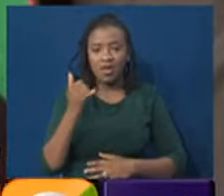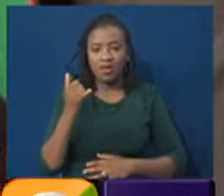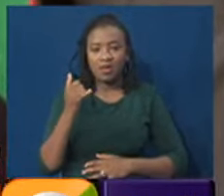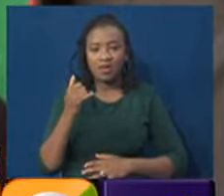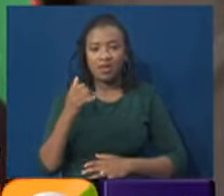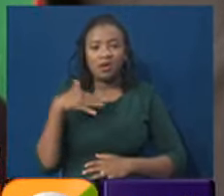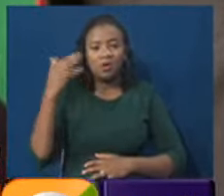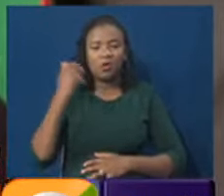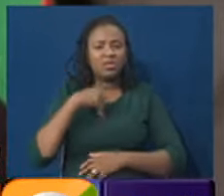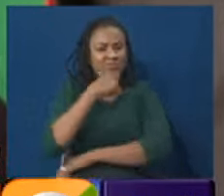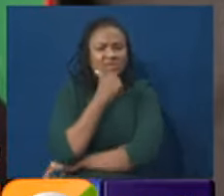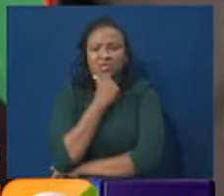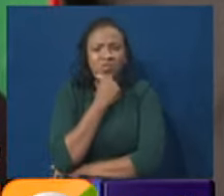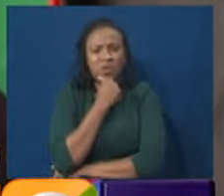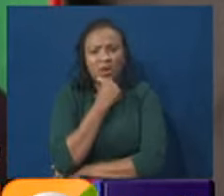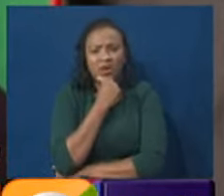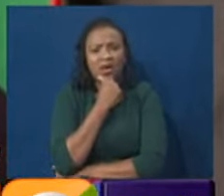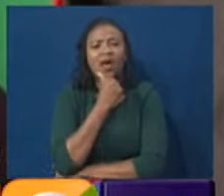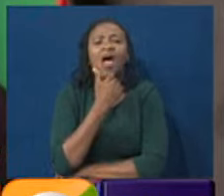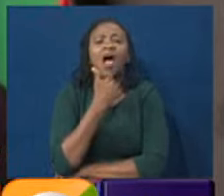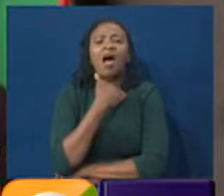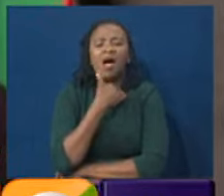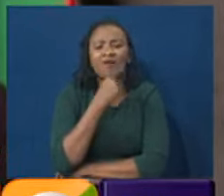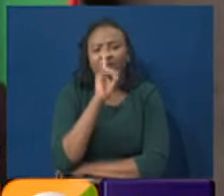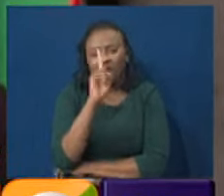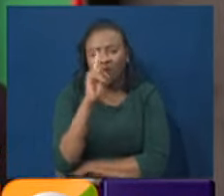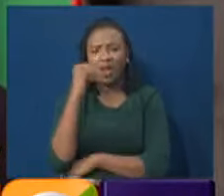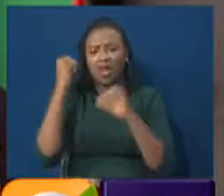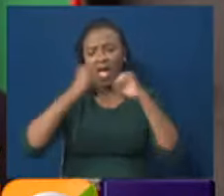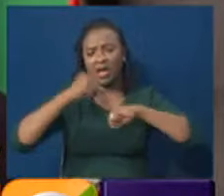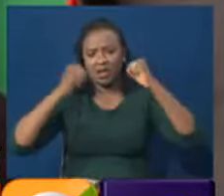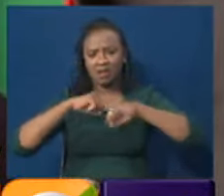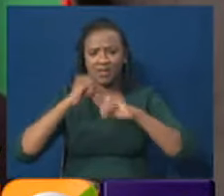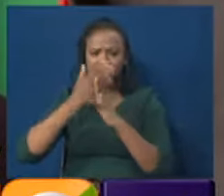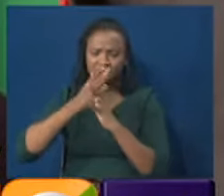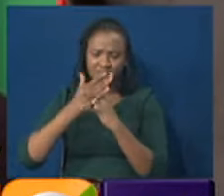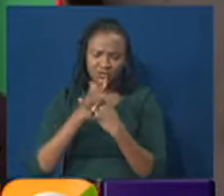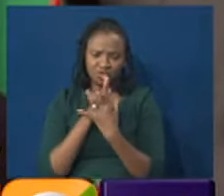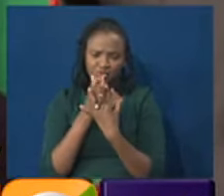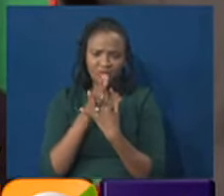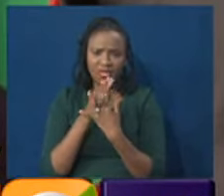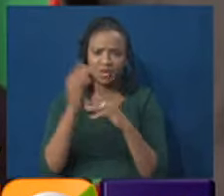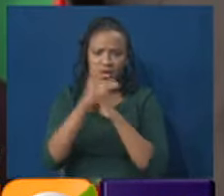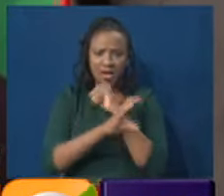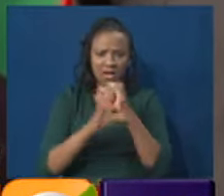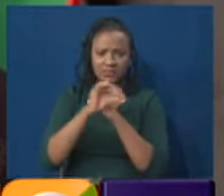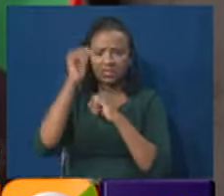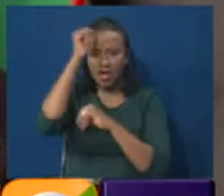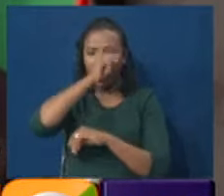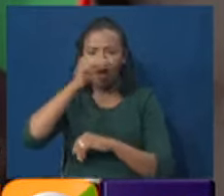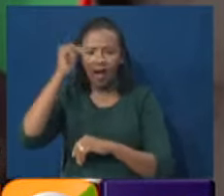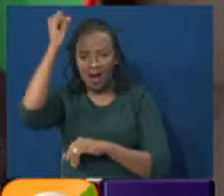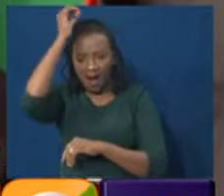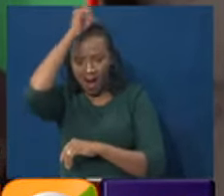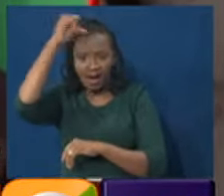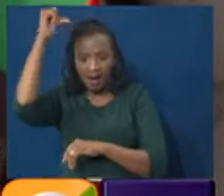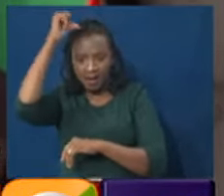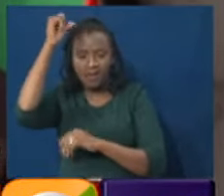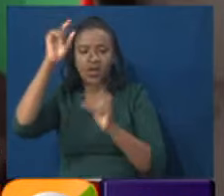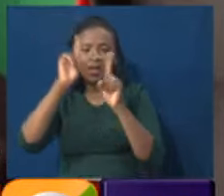huwa najiuliza ni kulikuwa na bilateral agreement katikati ya mataifa ya Kiarabu na serikali ya